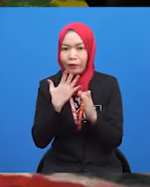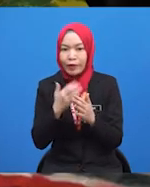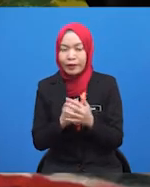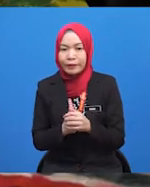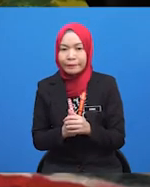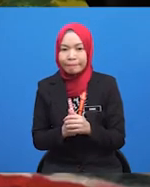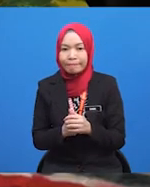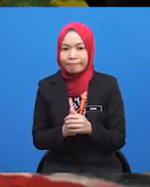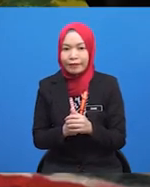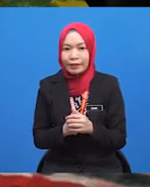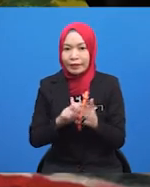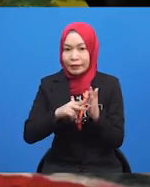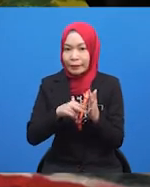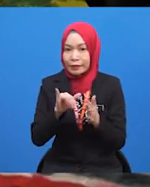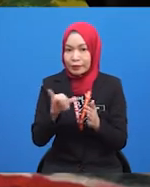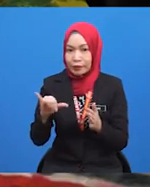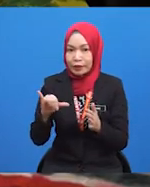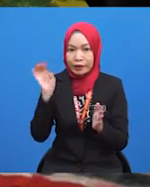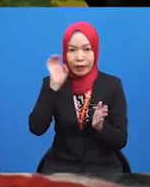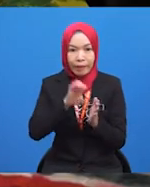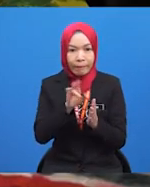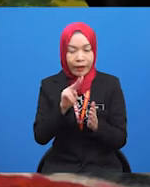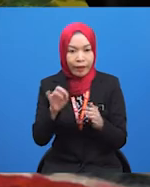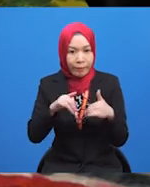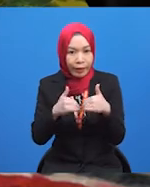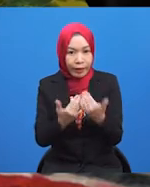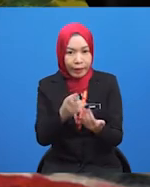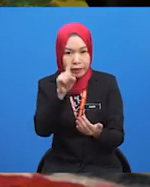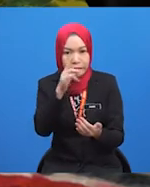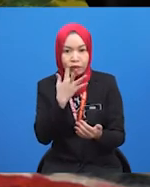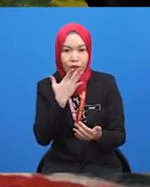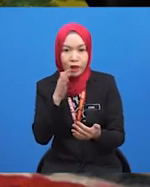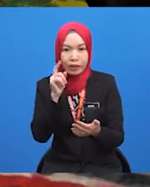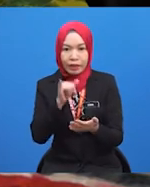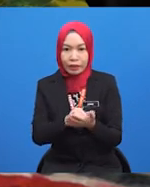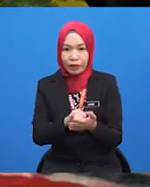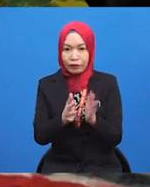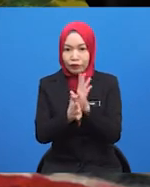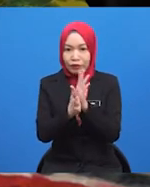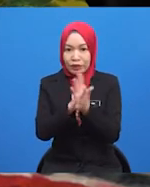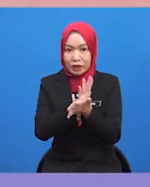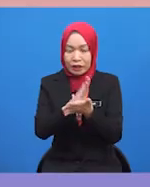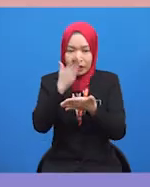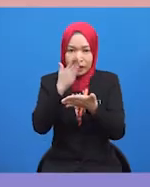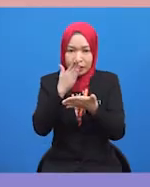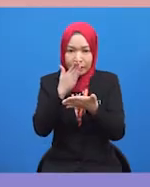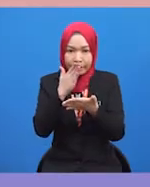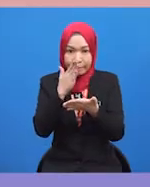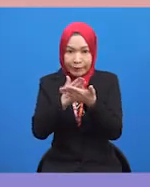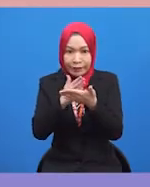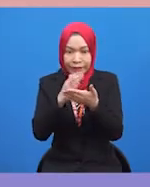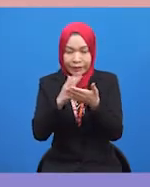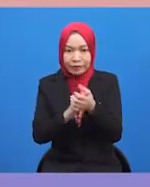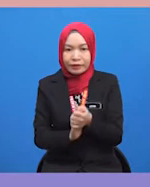Saturation adalah gambaran bagaimana sesuatu warna itu menjadi tepu. Keputusan